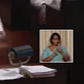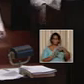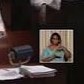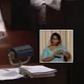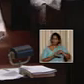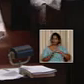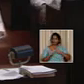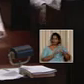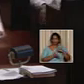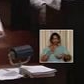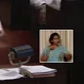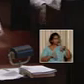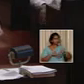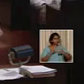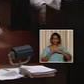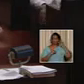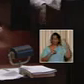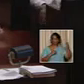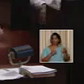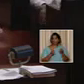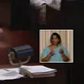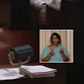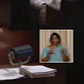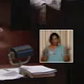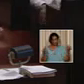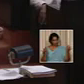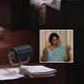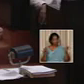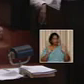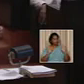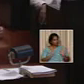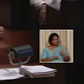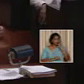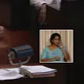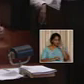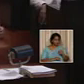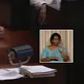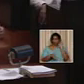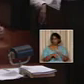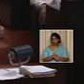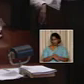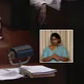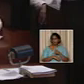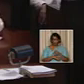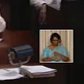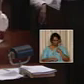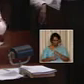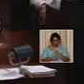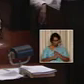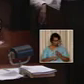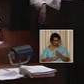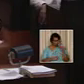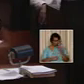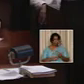පාලන මැතිවරණයත් කල් දාලා තියෙනවා සල්ලි නැතේ කියලා නමුත් පැහැදිලිව ඔප්පු වෙලා තිබෙනවා රජයට මුදල්